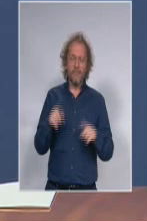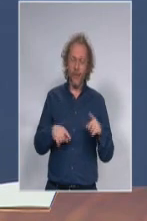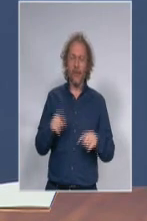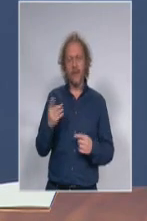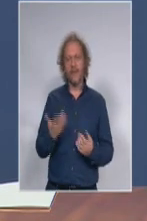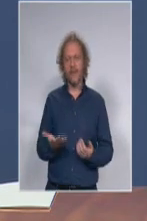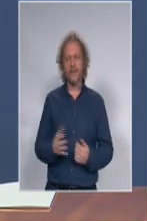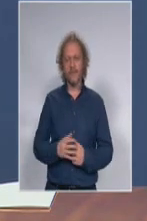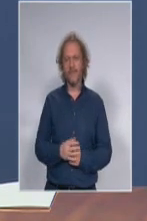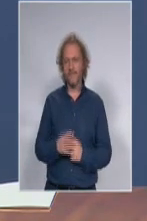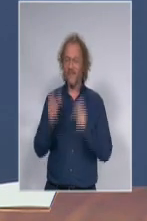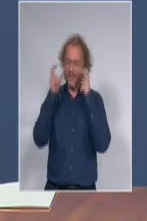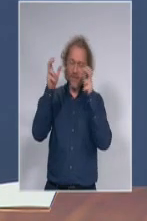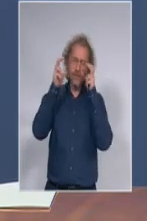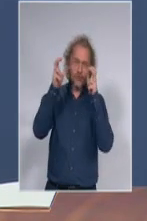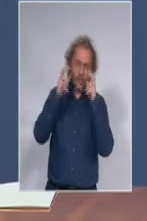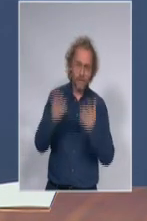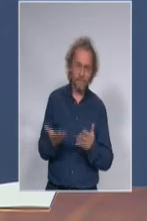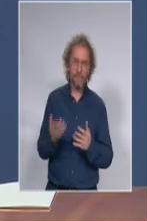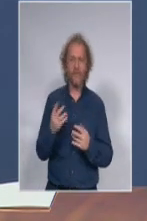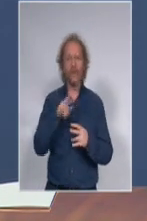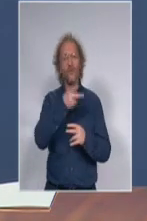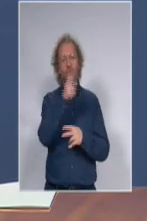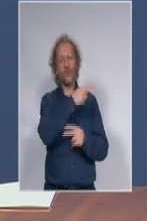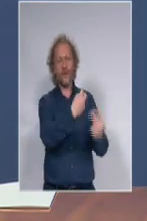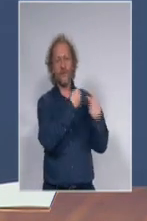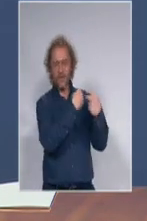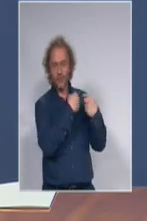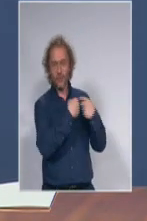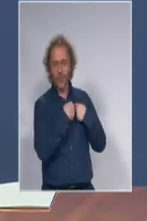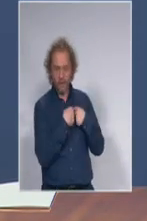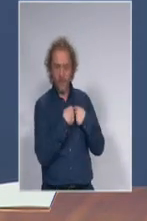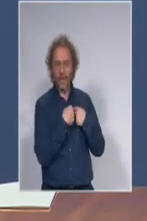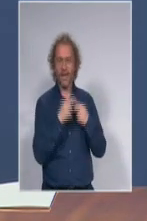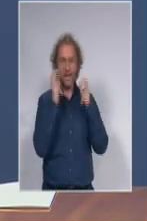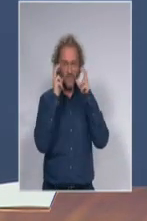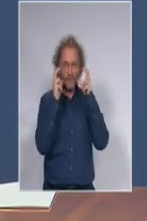vičem, ponekad na mene viču, ali ponekad